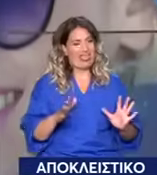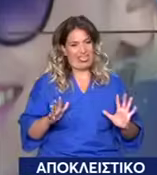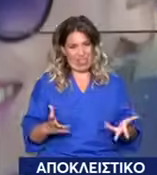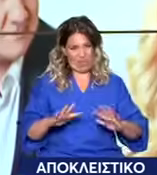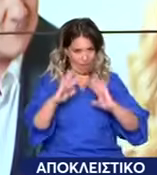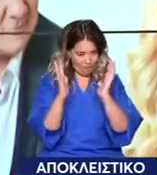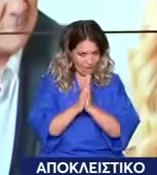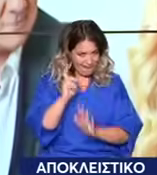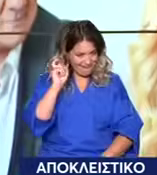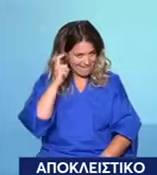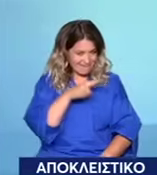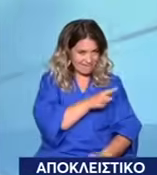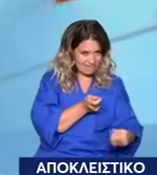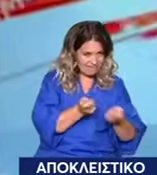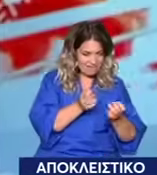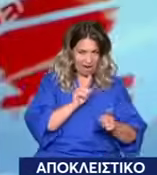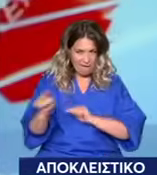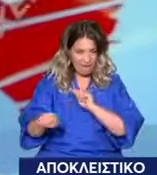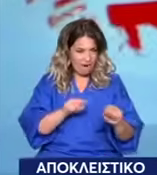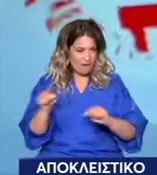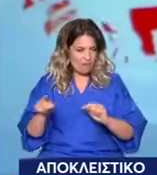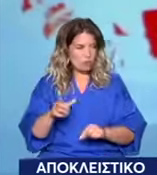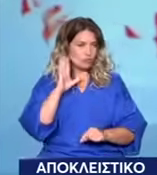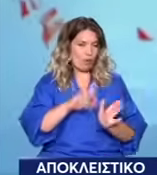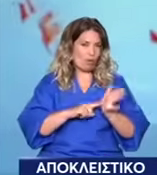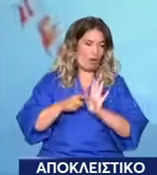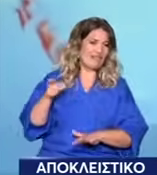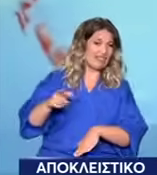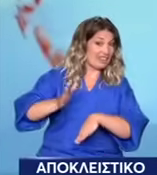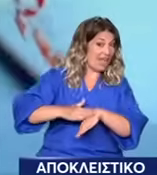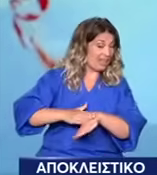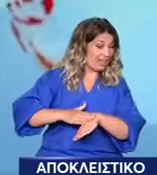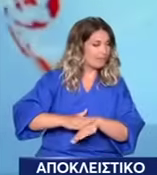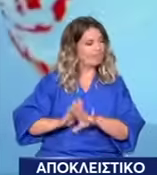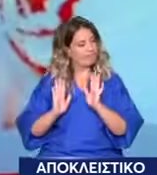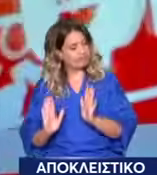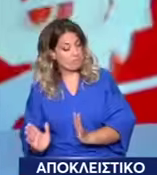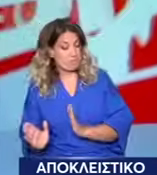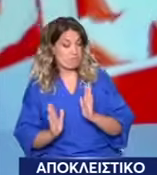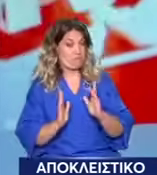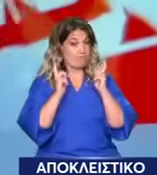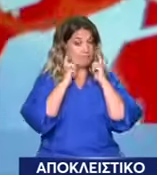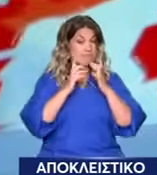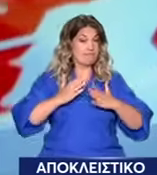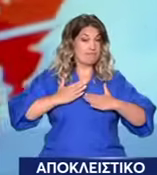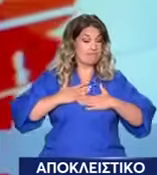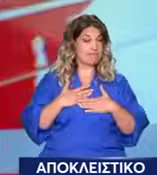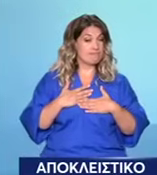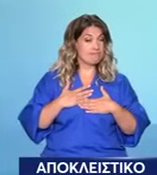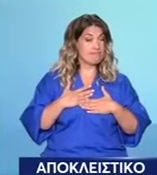όλη υπόθεση. Θα έλεγα ότι σε ένα βαθμό μπορεί να